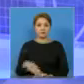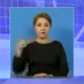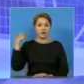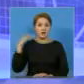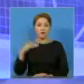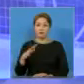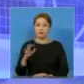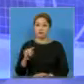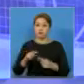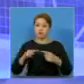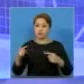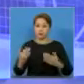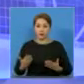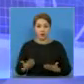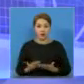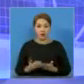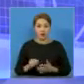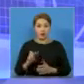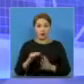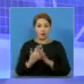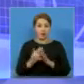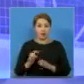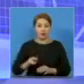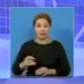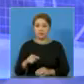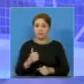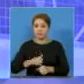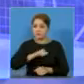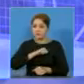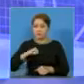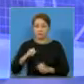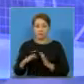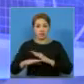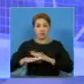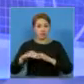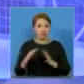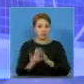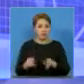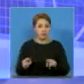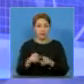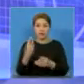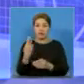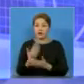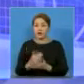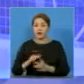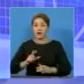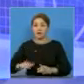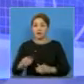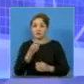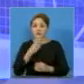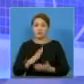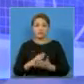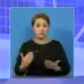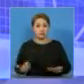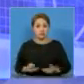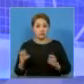Ақтөбеден 500 шақырым жерде орналасқан Оймауыт облыстағы ең шалғай ауылдардың бірі. Соған қарамастан ауыл халқы жақсы тірлік